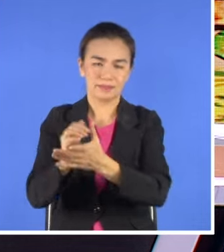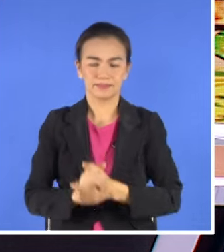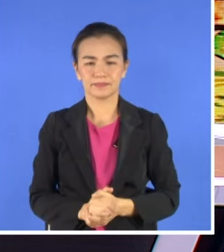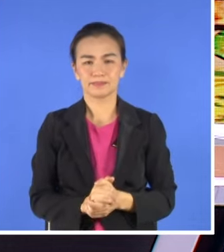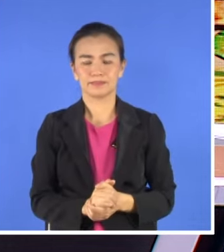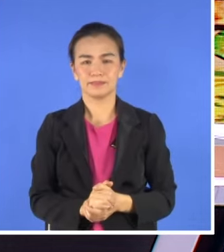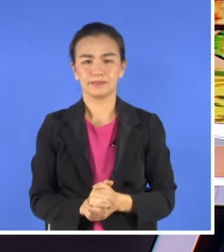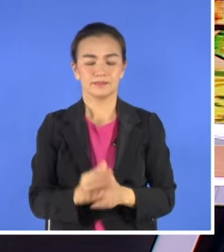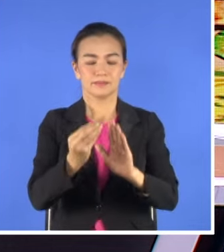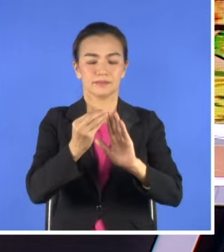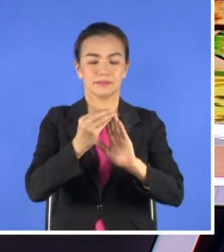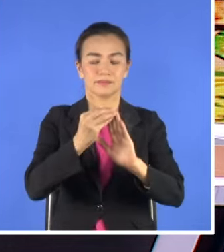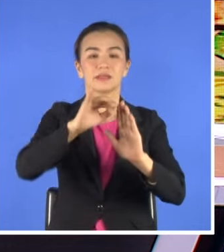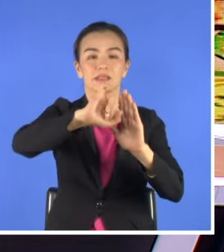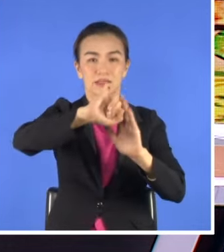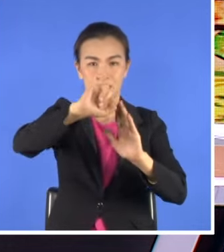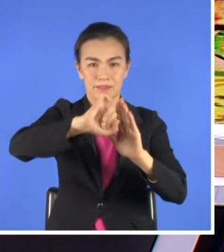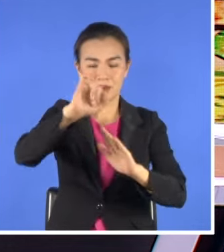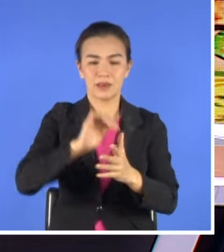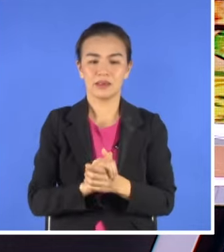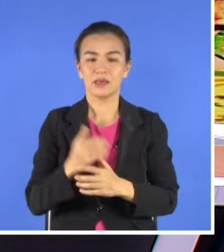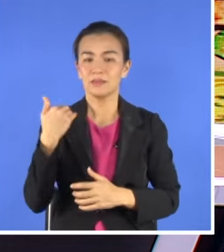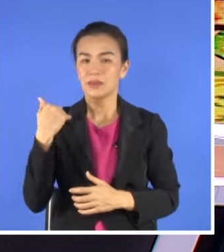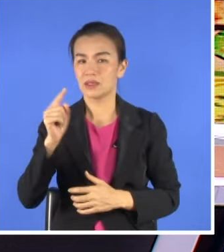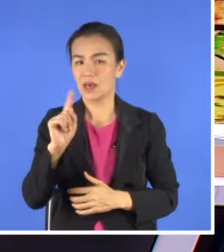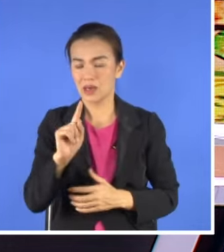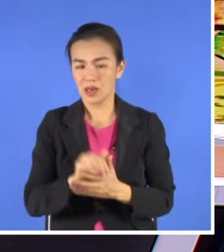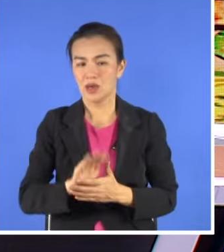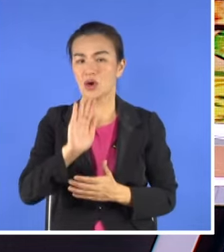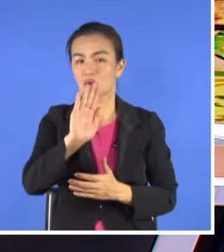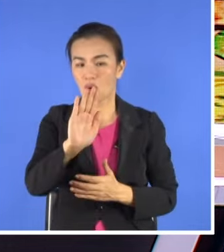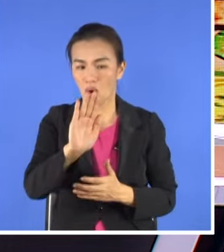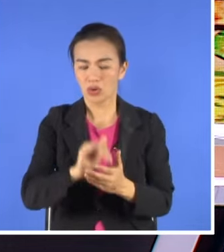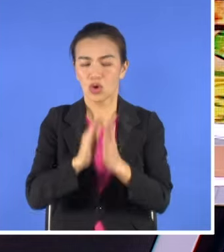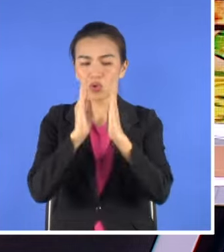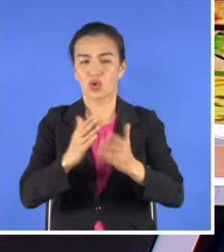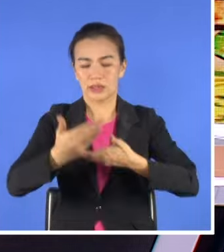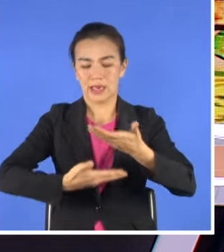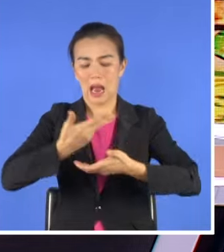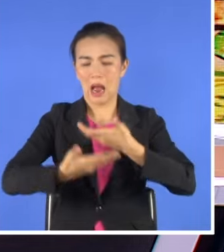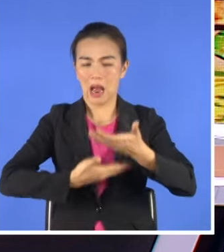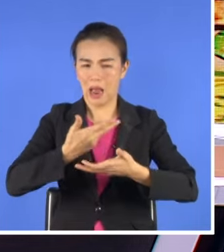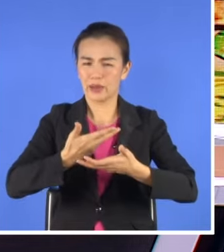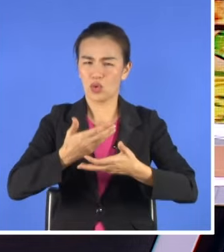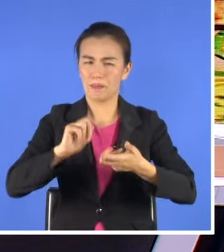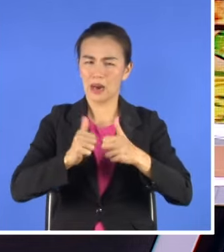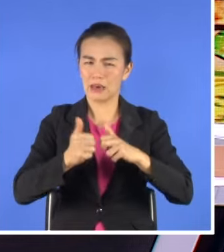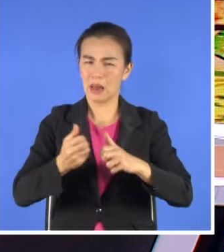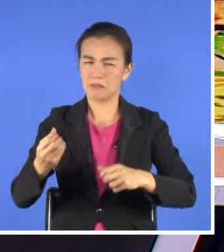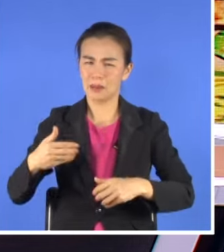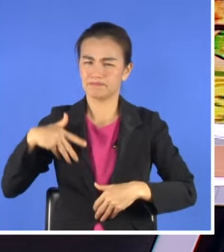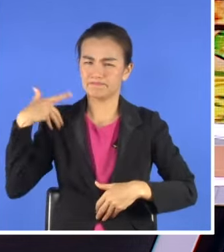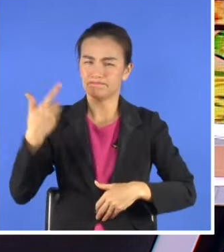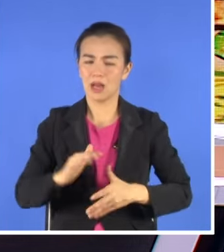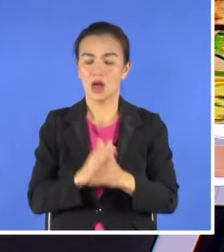ที่เชียงใหม่เรื่องนี้เป็นความเดือดร้อนของพ่อค้าแม่ค้าแผงลอยที่เขาอยู่กาดหลวงนะคะเขาก็มารวมตัวกันเป็นร้อย